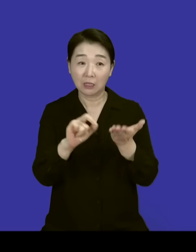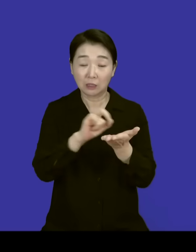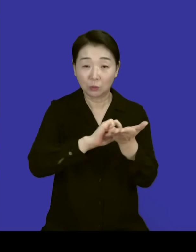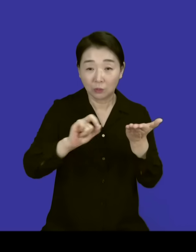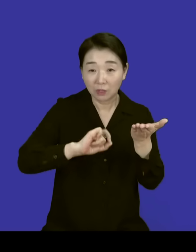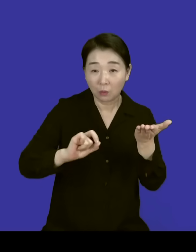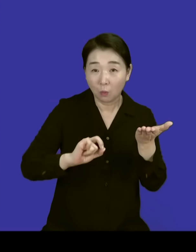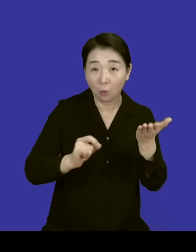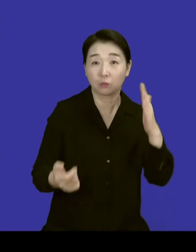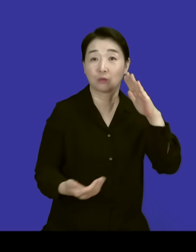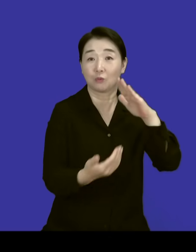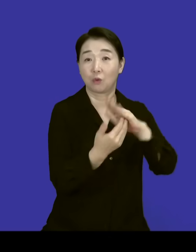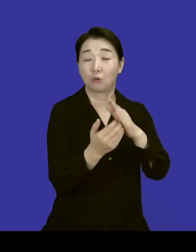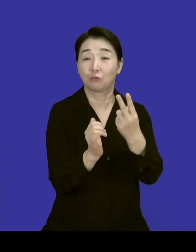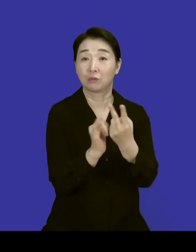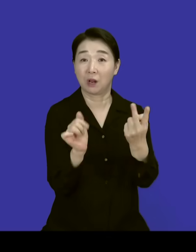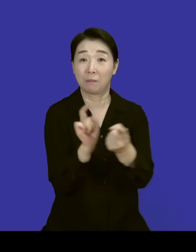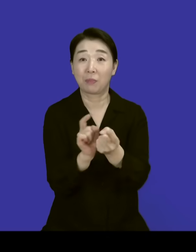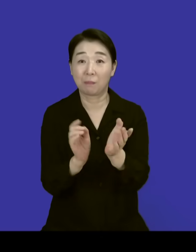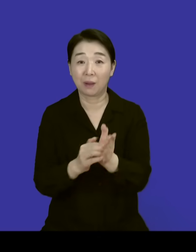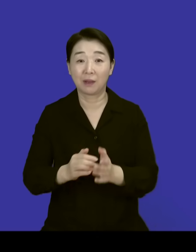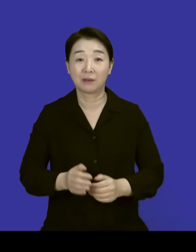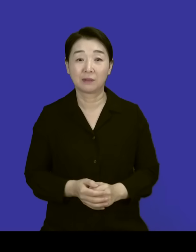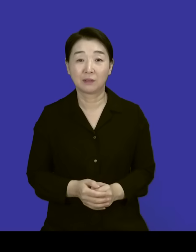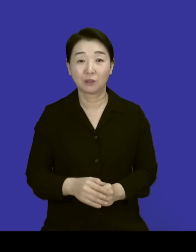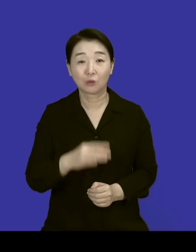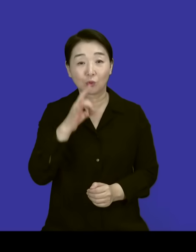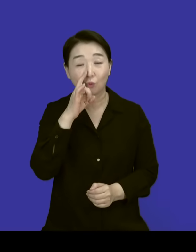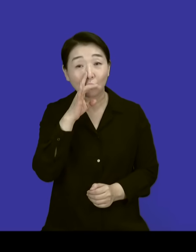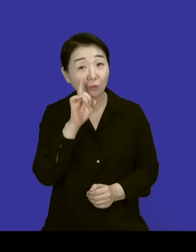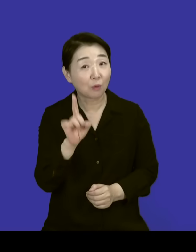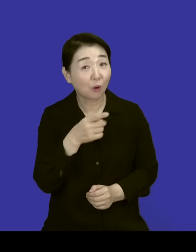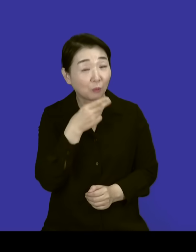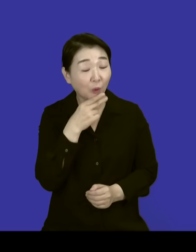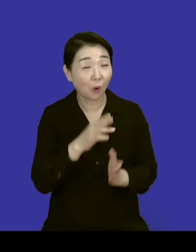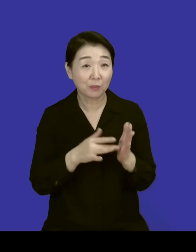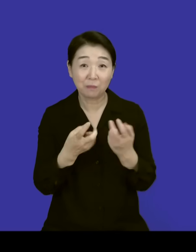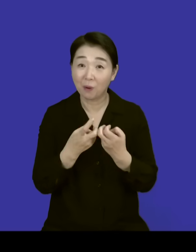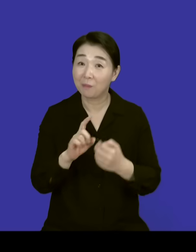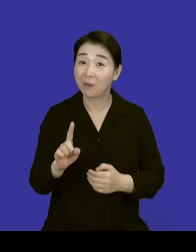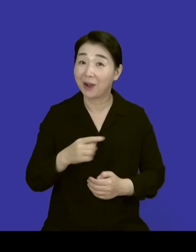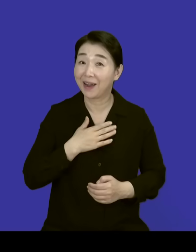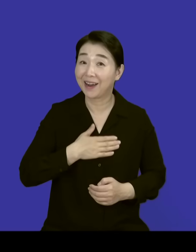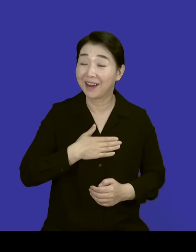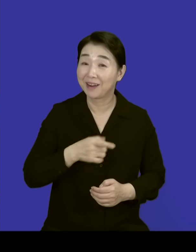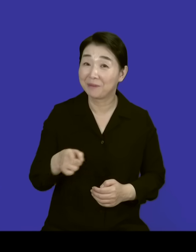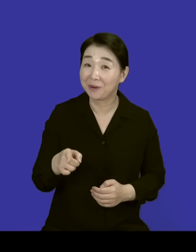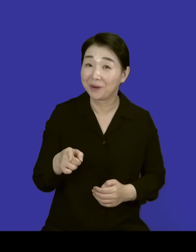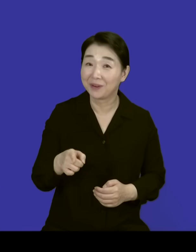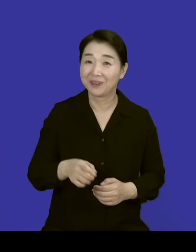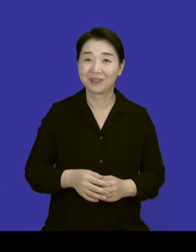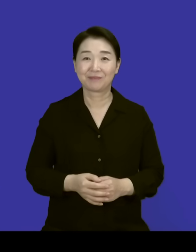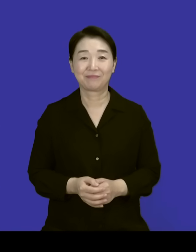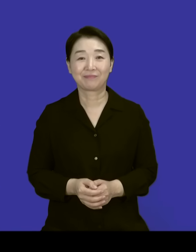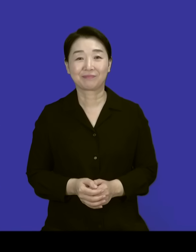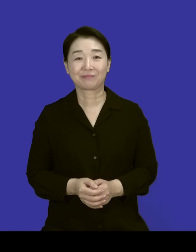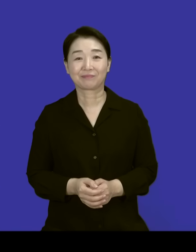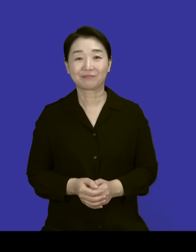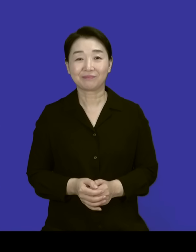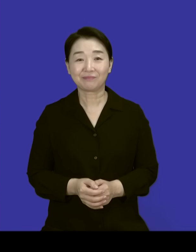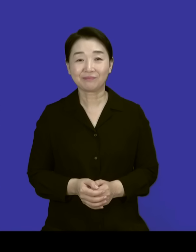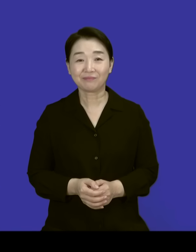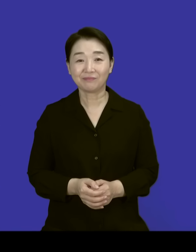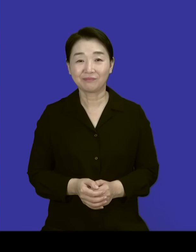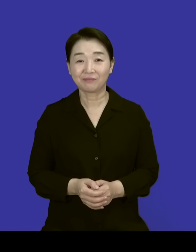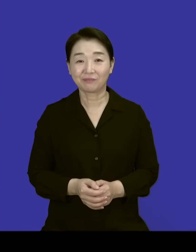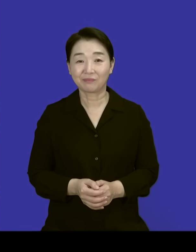네네. 서로 예. 막 궁금한 그런 거 있을 것 같아. 비법이나 그런 곡을 어떻게 쓰나 막 이런 거 있잖아요.